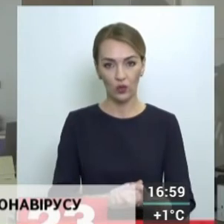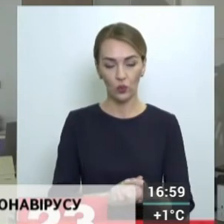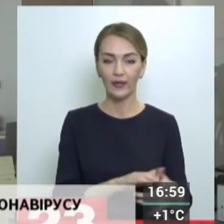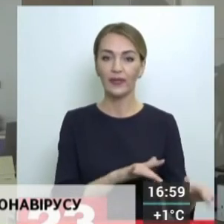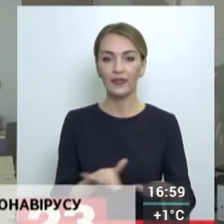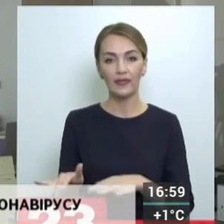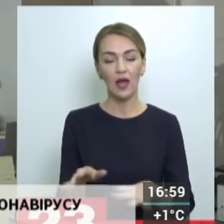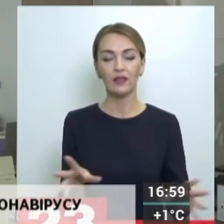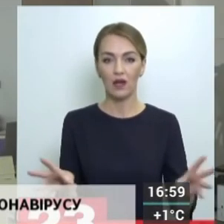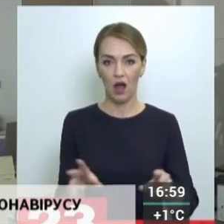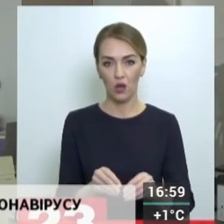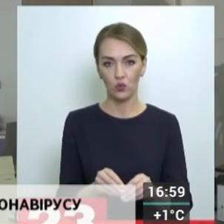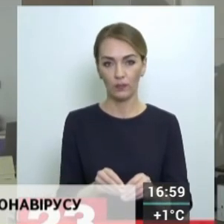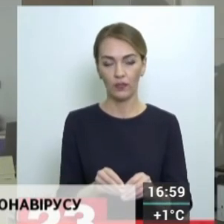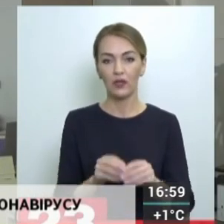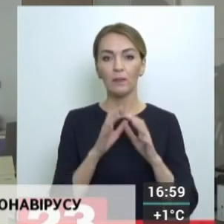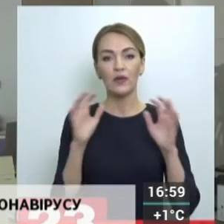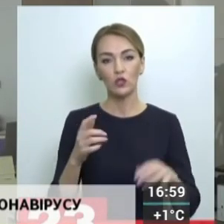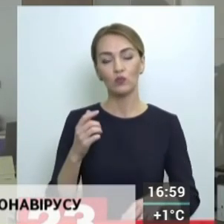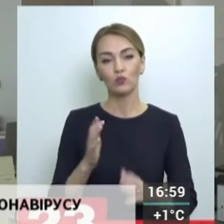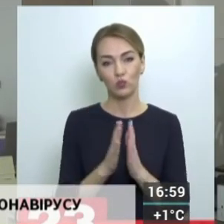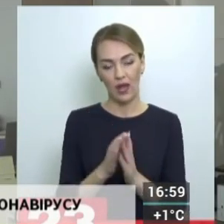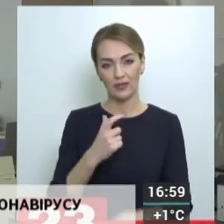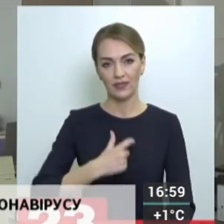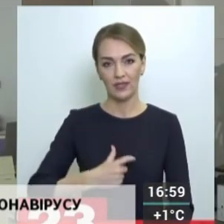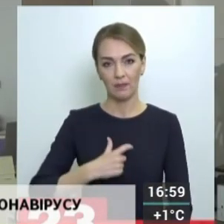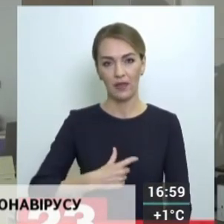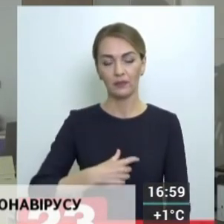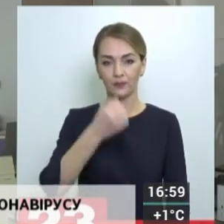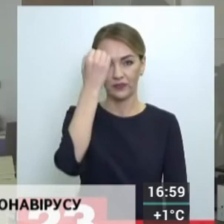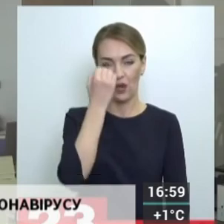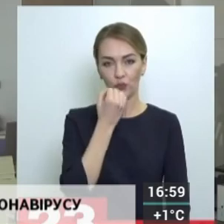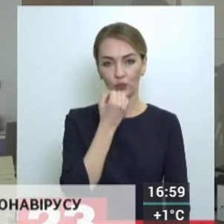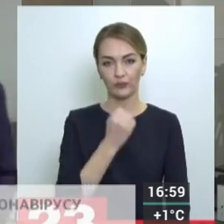діяти разом. Бережіть, будь ласка, себе. Дякую.